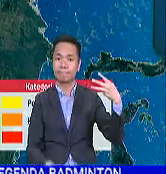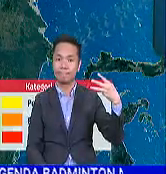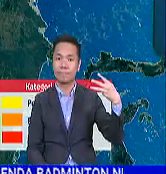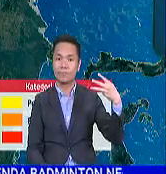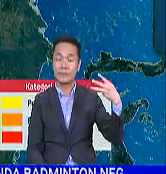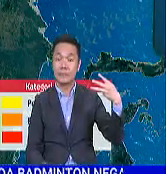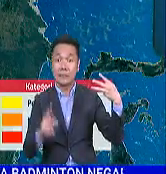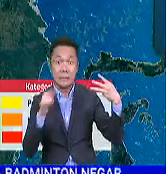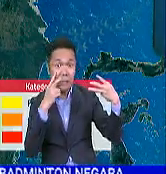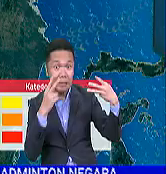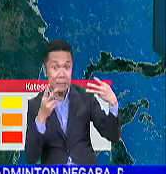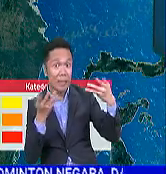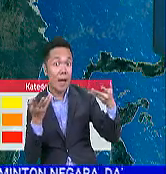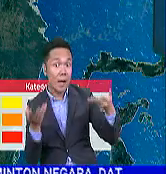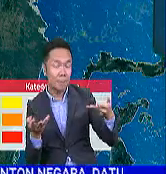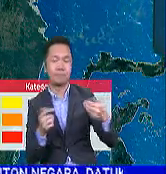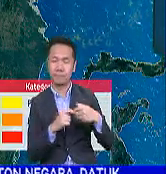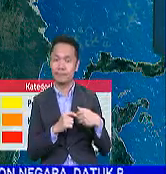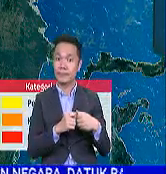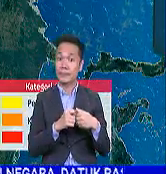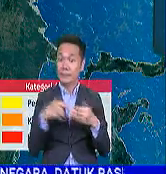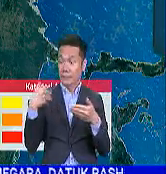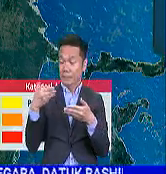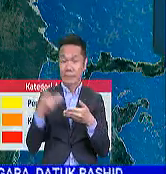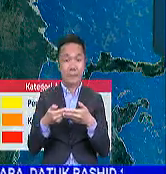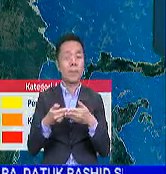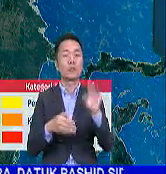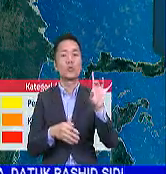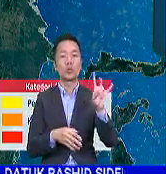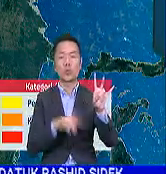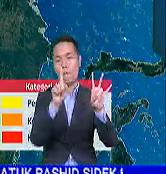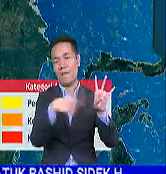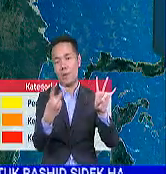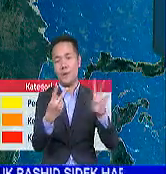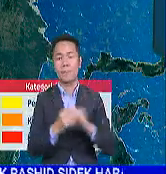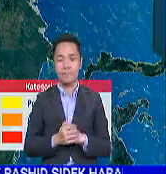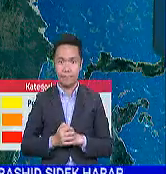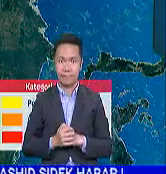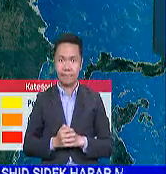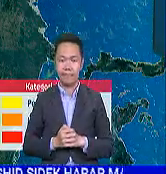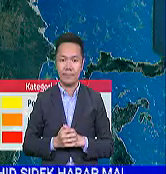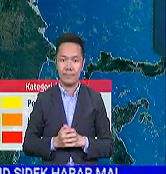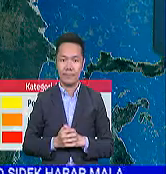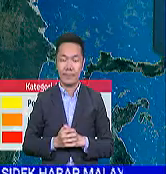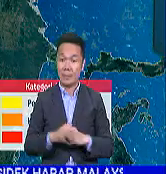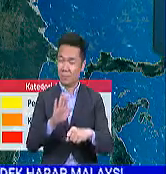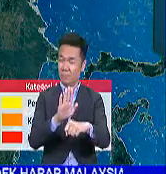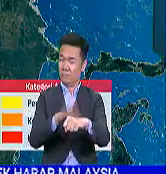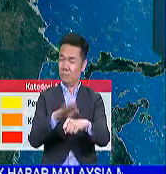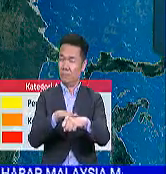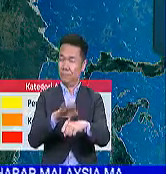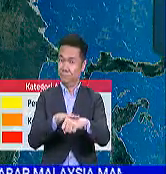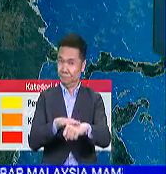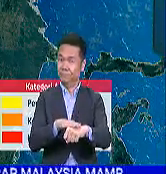dijangka akan berkuat kuasa sehingga 7 Februari nanti. dan sepanjang tempoh amaran ini